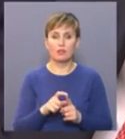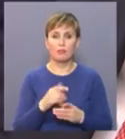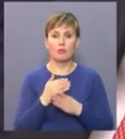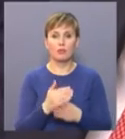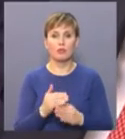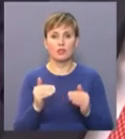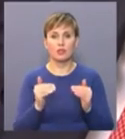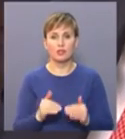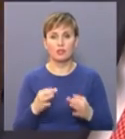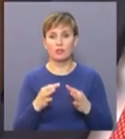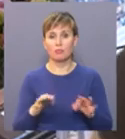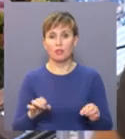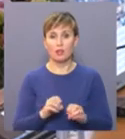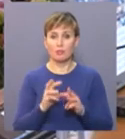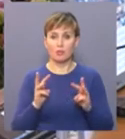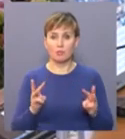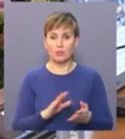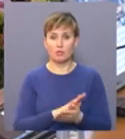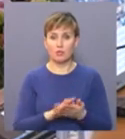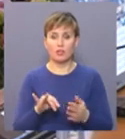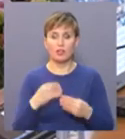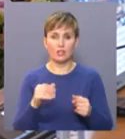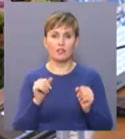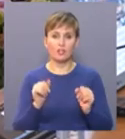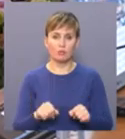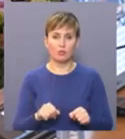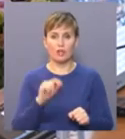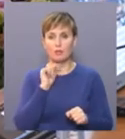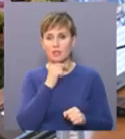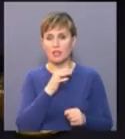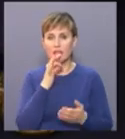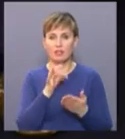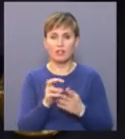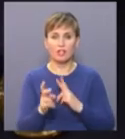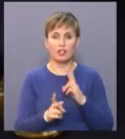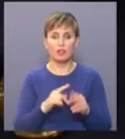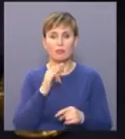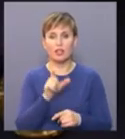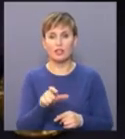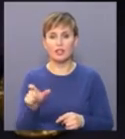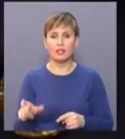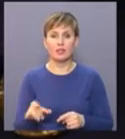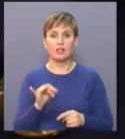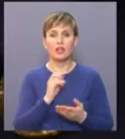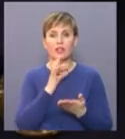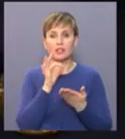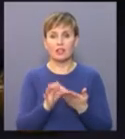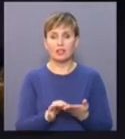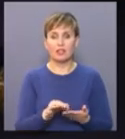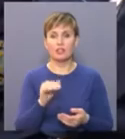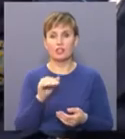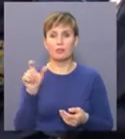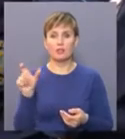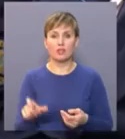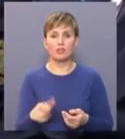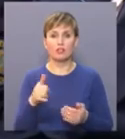поможет снизить бюрократию, обеспечит прозрачность и даст возможность оперативно реагировать на жалобы казахстанцев. Как отметил Жак Пасанов,